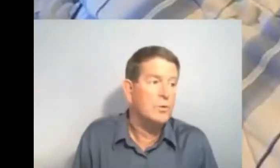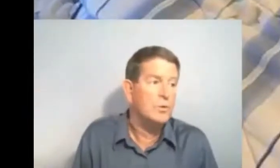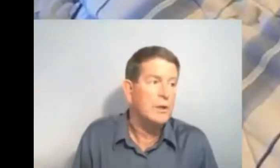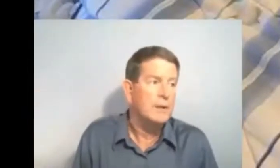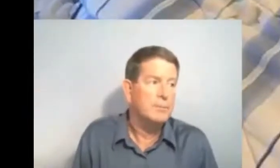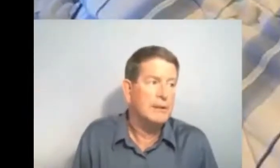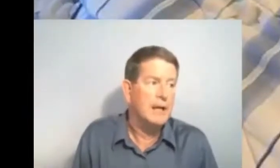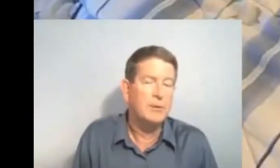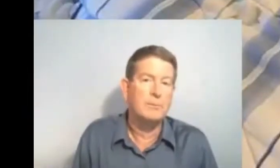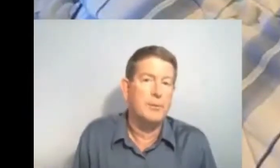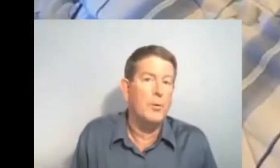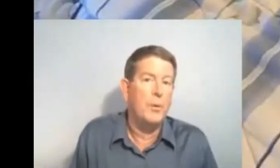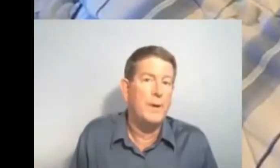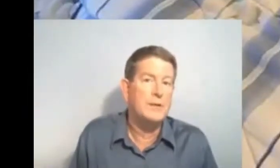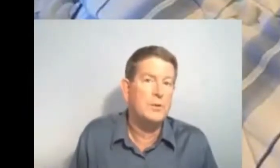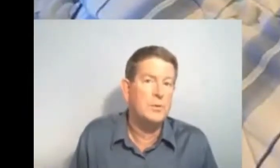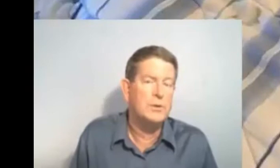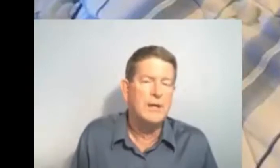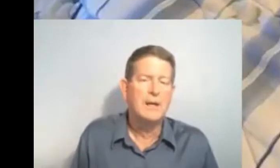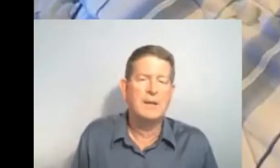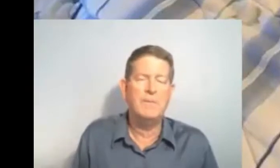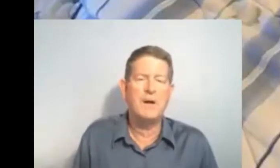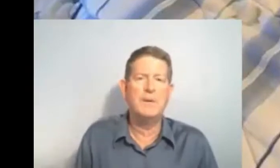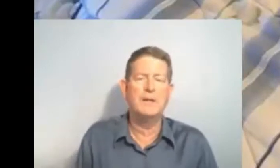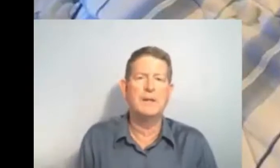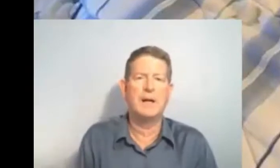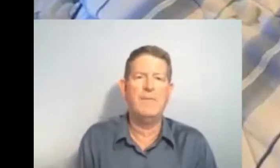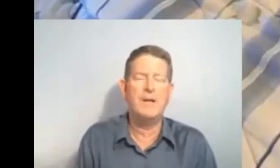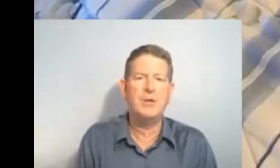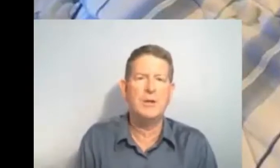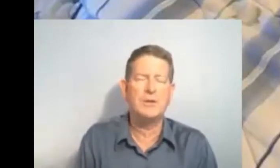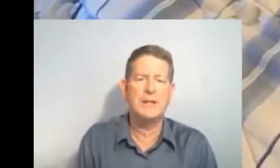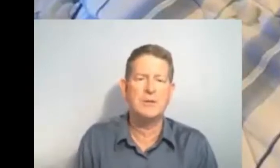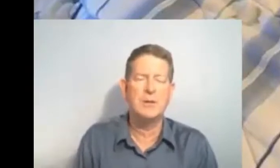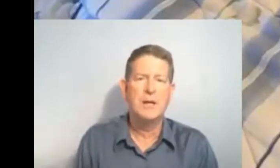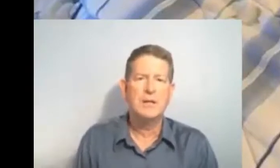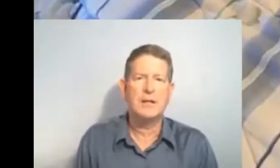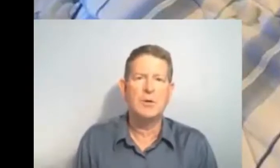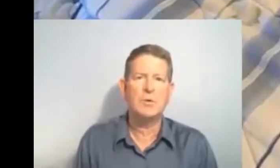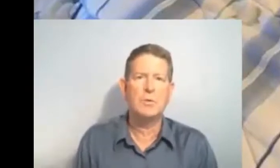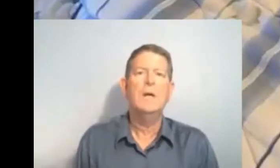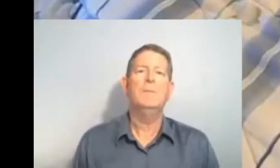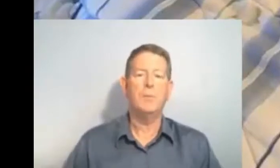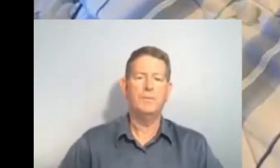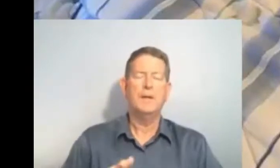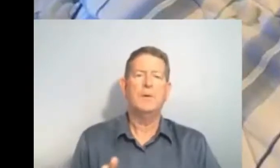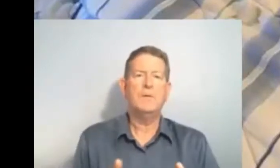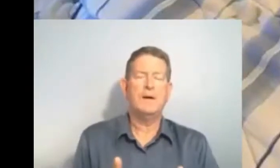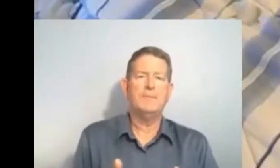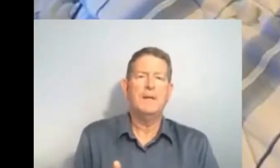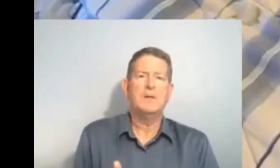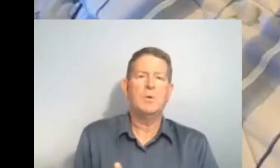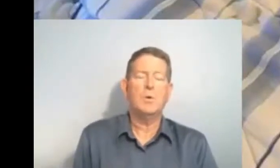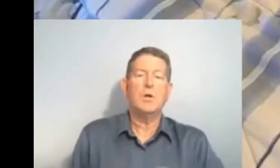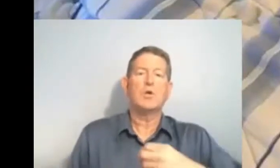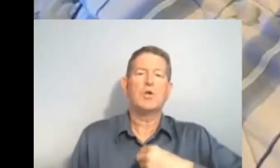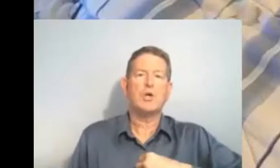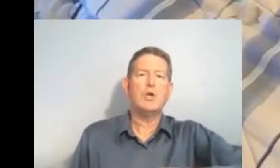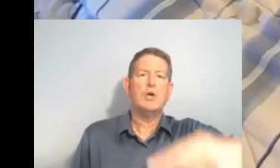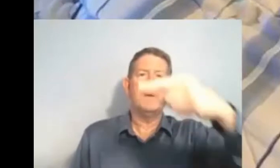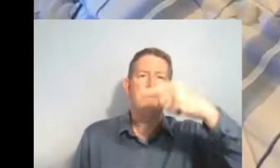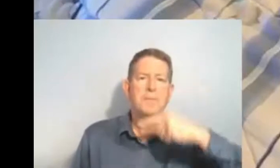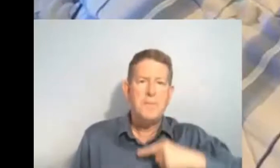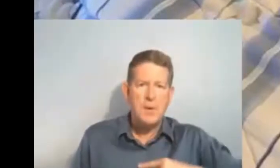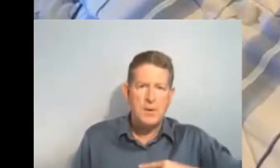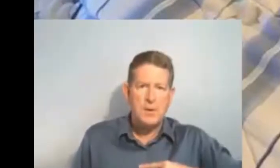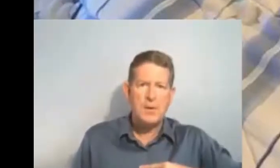sont tous, peut-être, ou presque tous, des verbes réfléchis dans cette leçon. Bon, on y va. Donc,